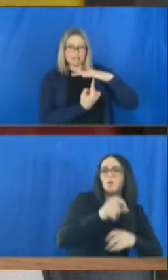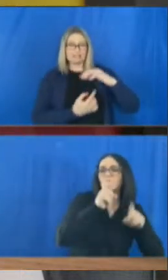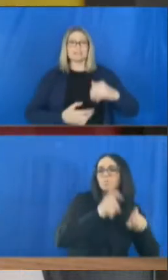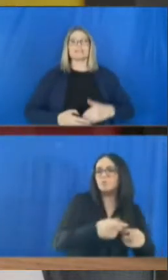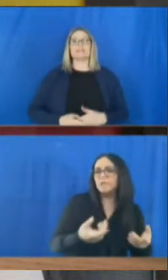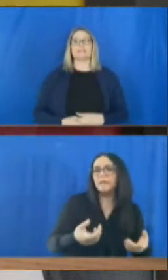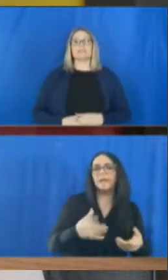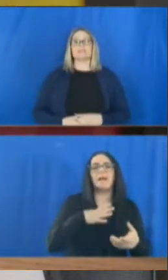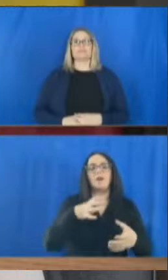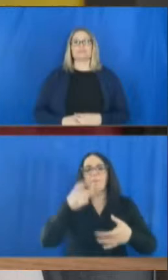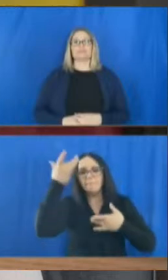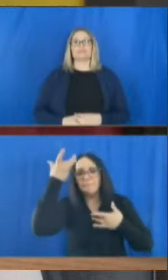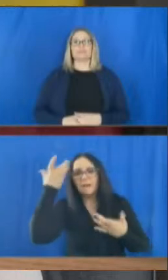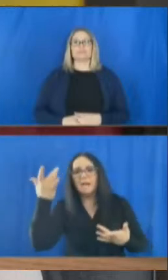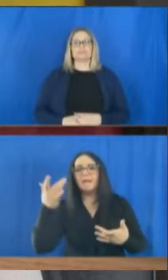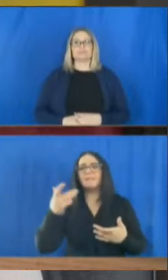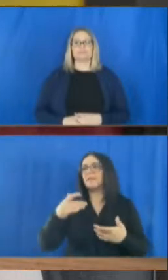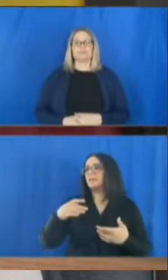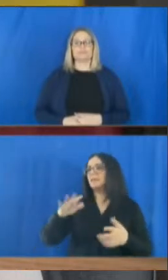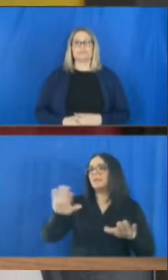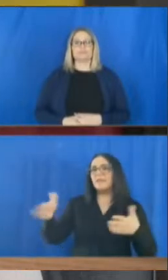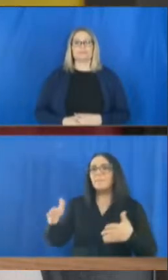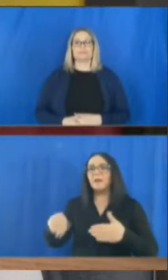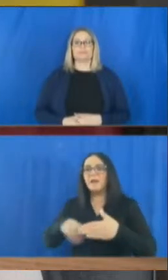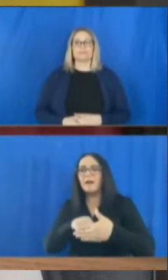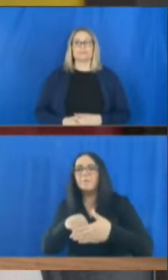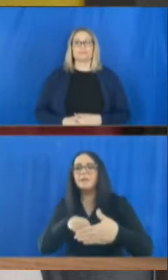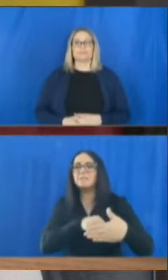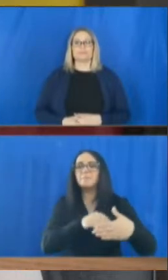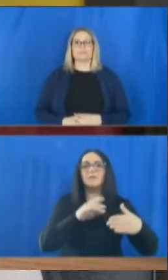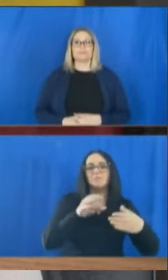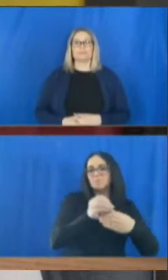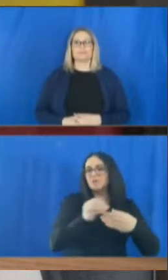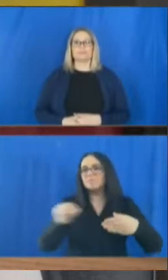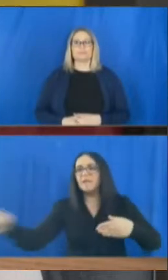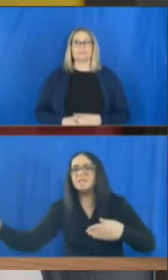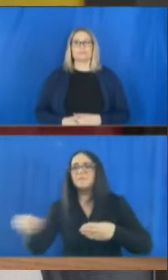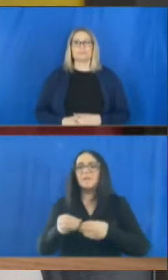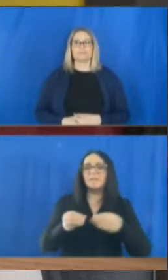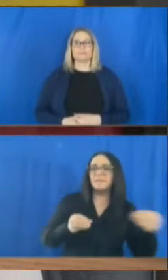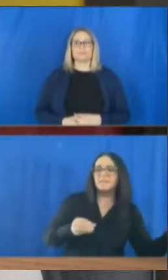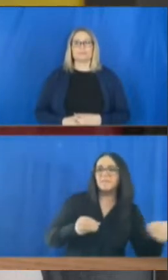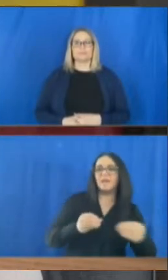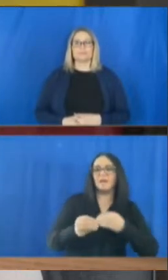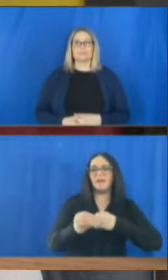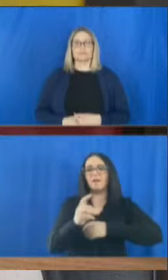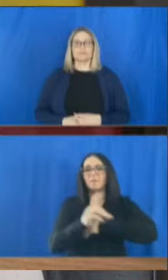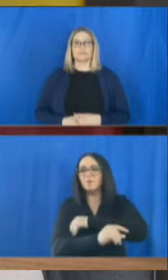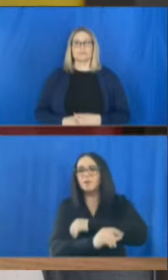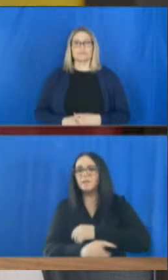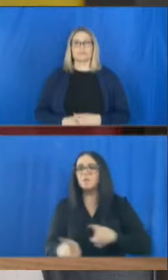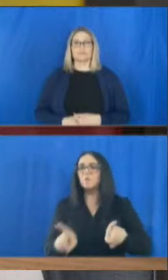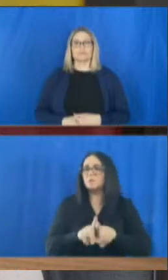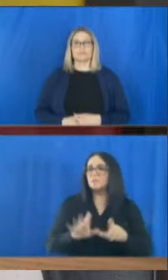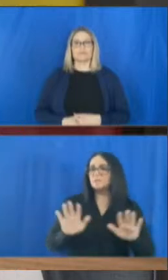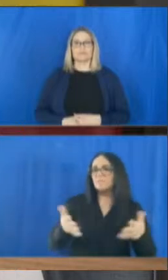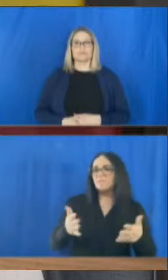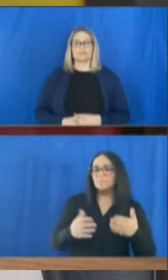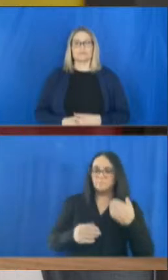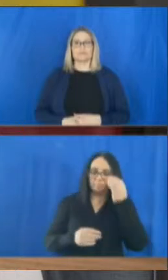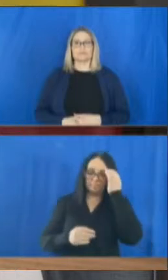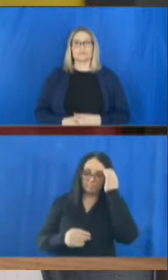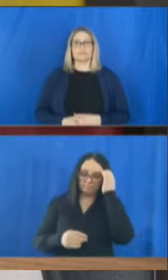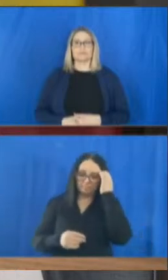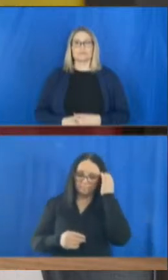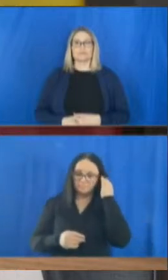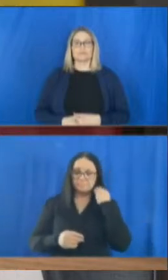plus âgés, etc. Alors, on sait qu'il y a beaucoup de travail qui a été fait durant les 2 semaines qui vient juste de passer et aussi le